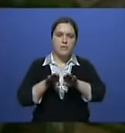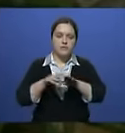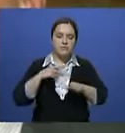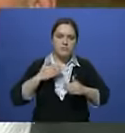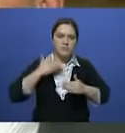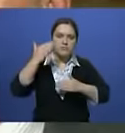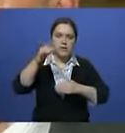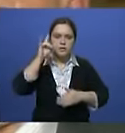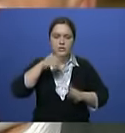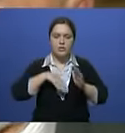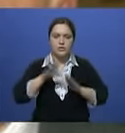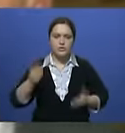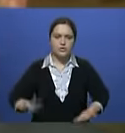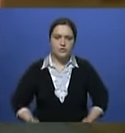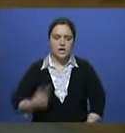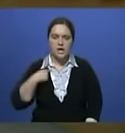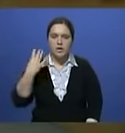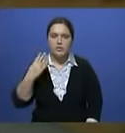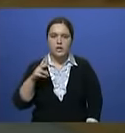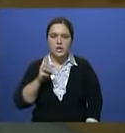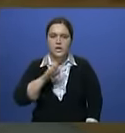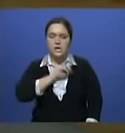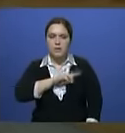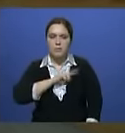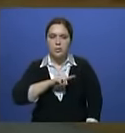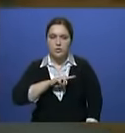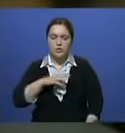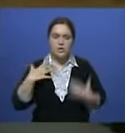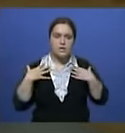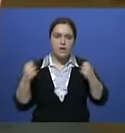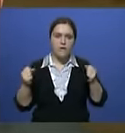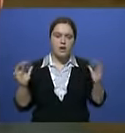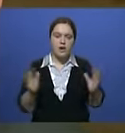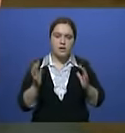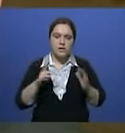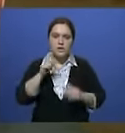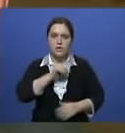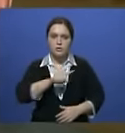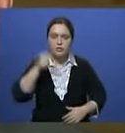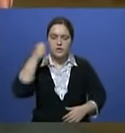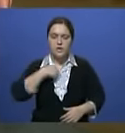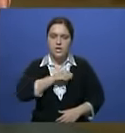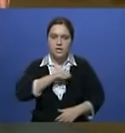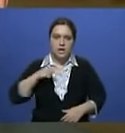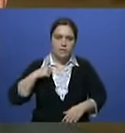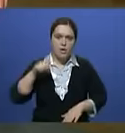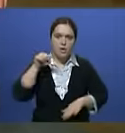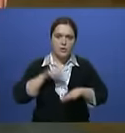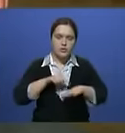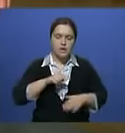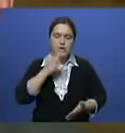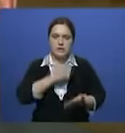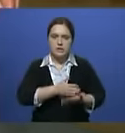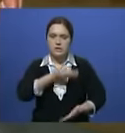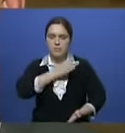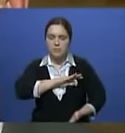вперде я в течение почти 40 лет работаю в здравоохранении и вот за годы Независимости на себе ощущаю те те позитивные